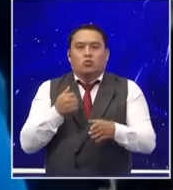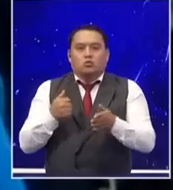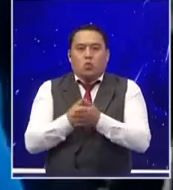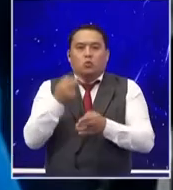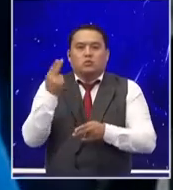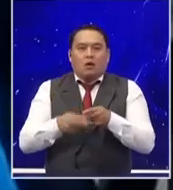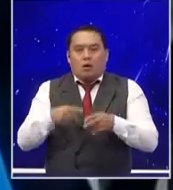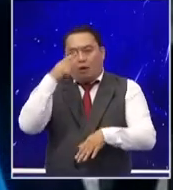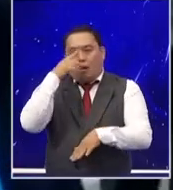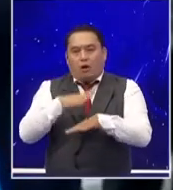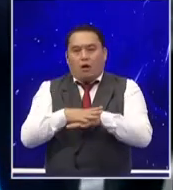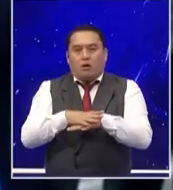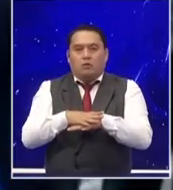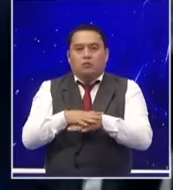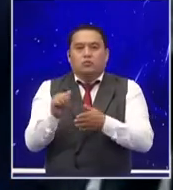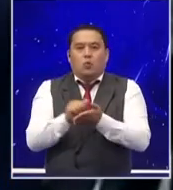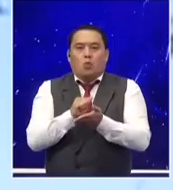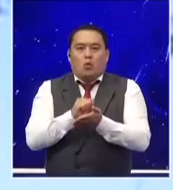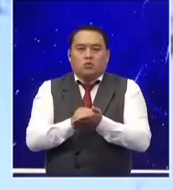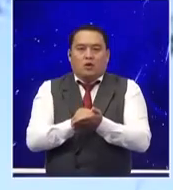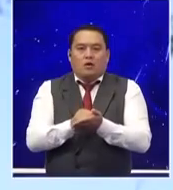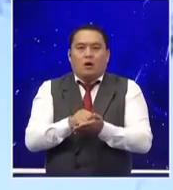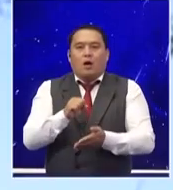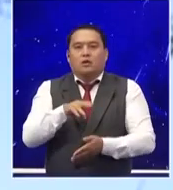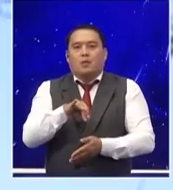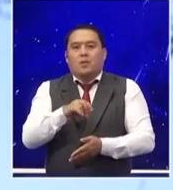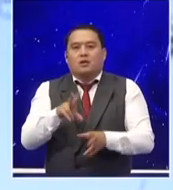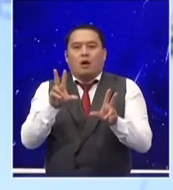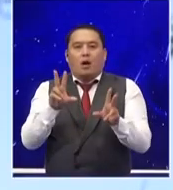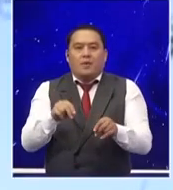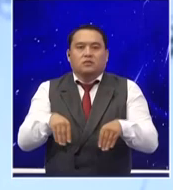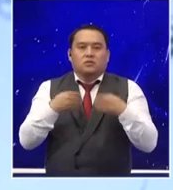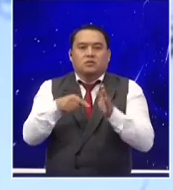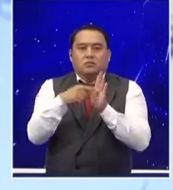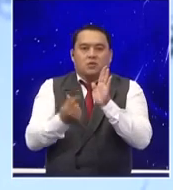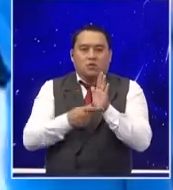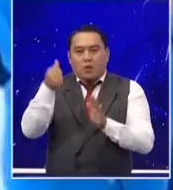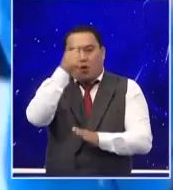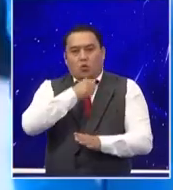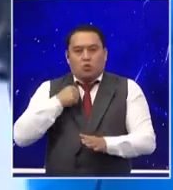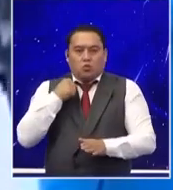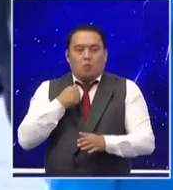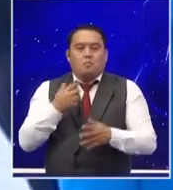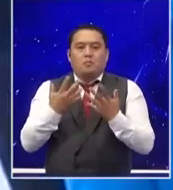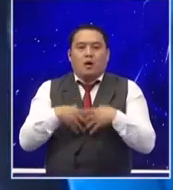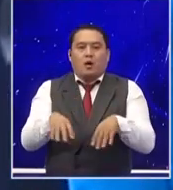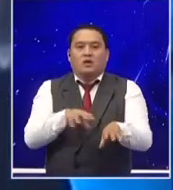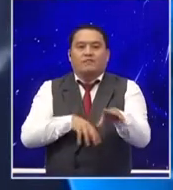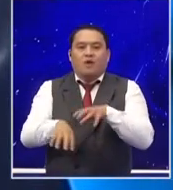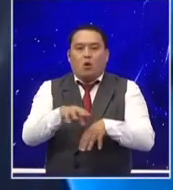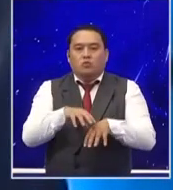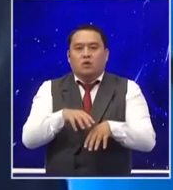дело до ума ну акимат развал бумажную волокиту жека атамекен обещали сдать в 2017 году но за махинации